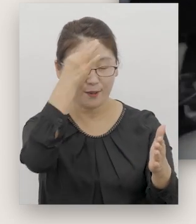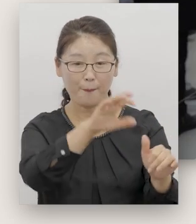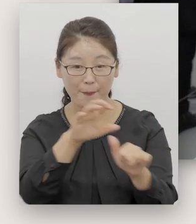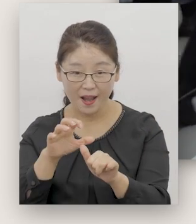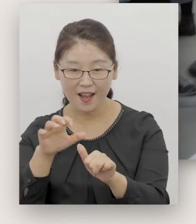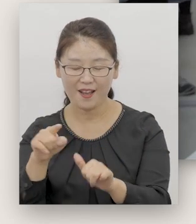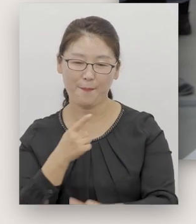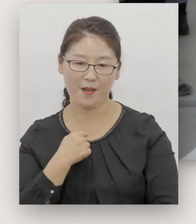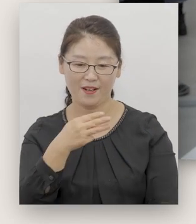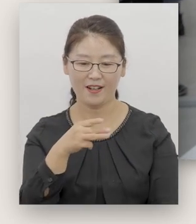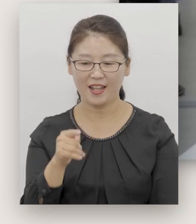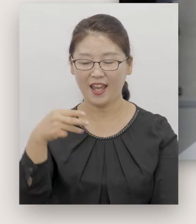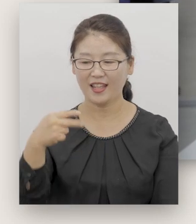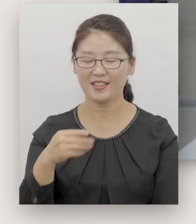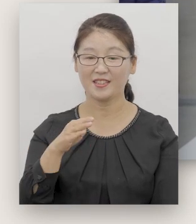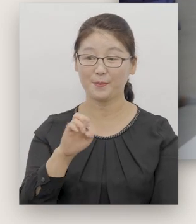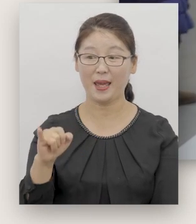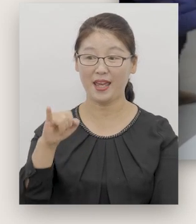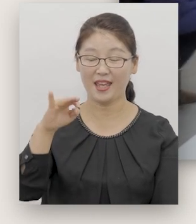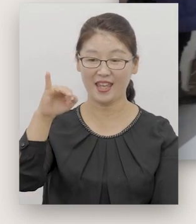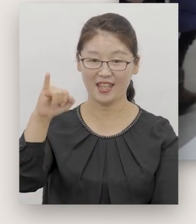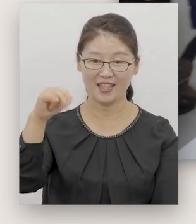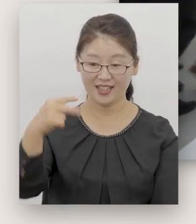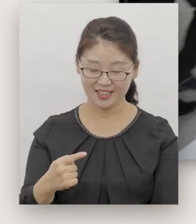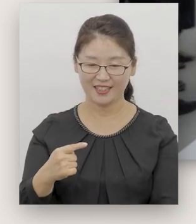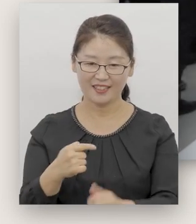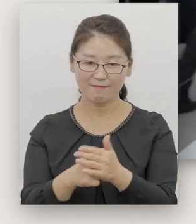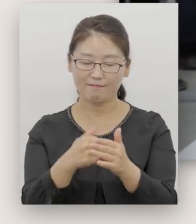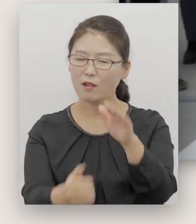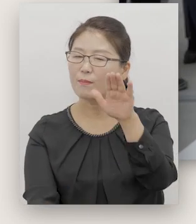아까 말씀드렸던 것처럼 1915년에 뒷샹이 뉴욕으로 이주를